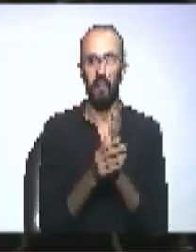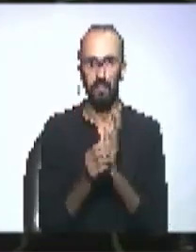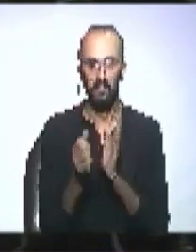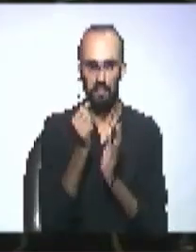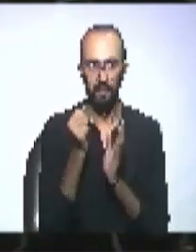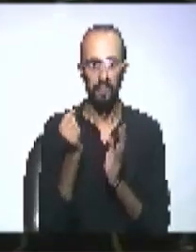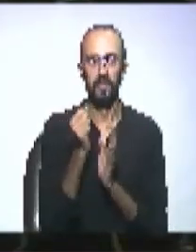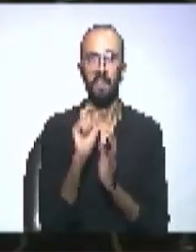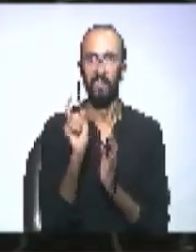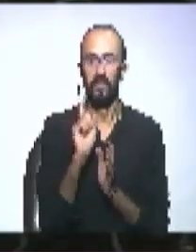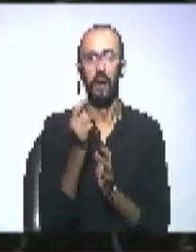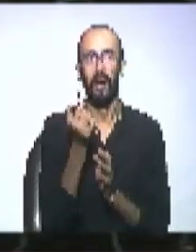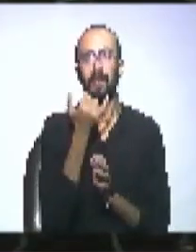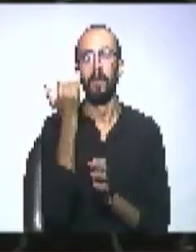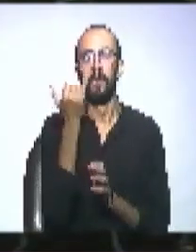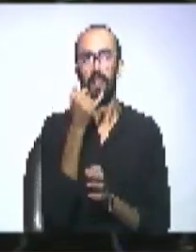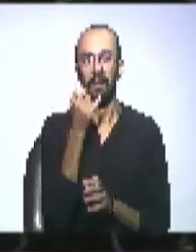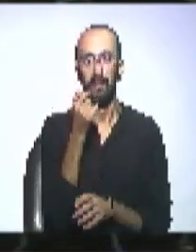نحل